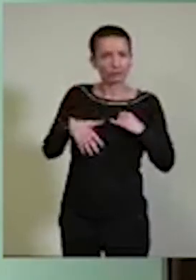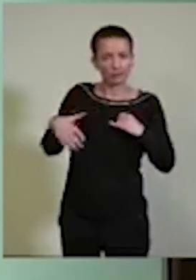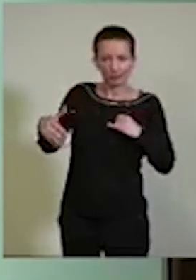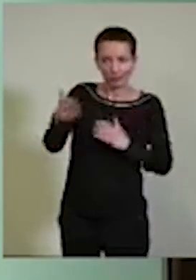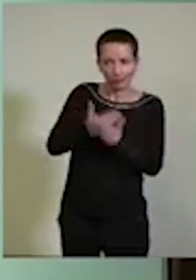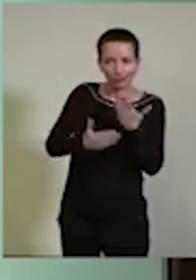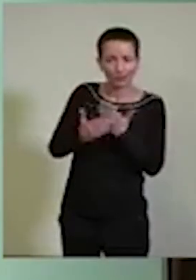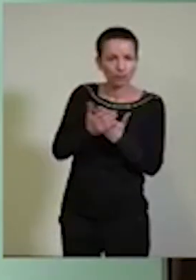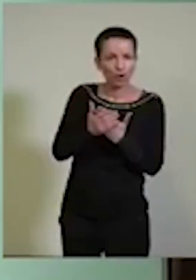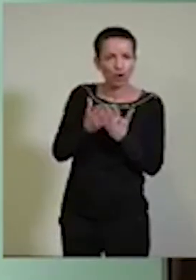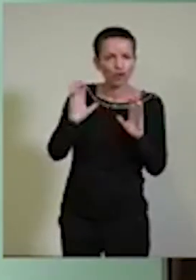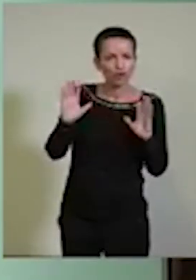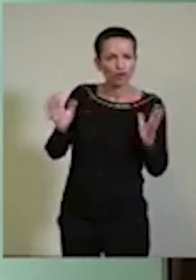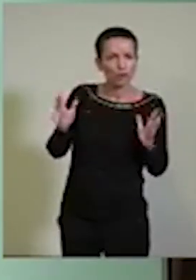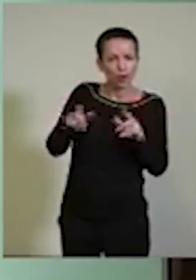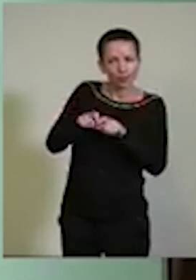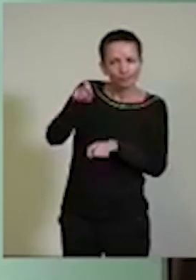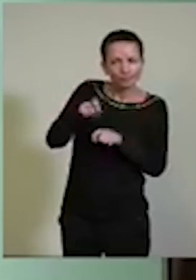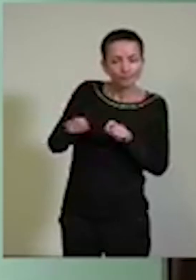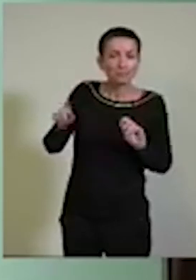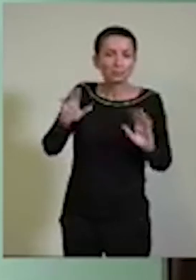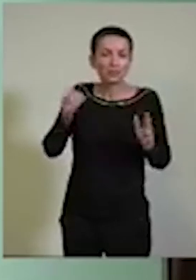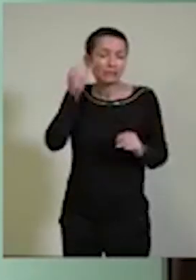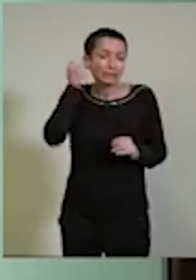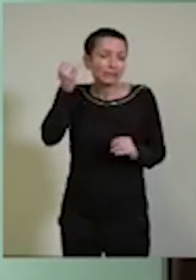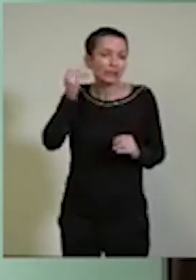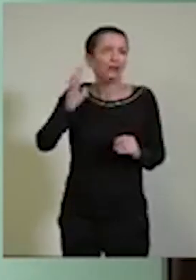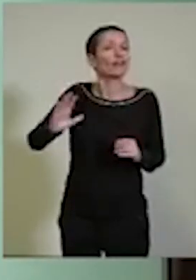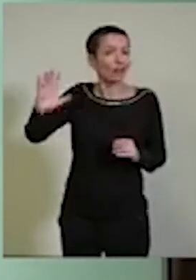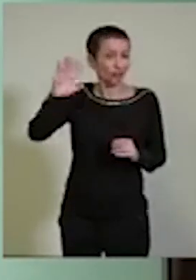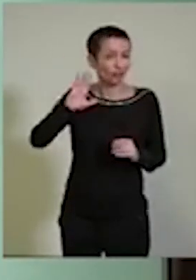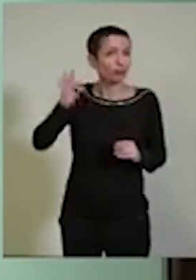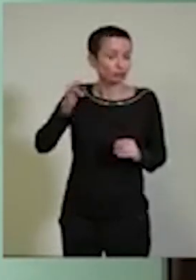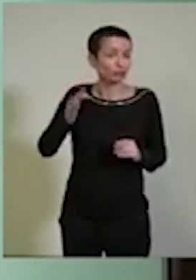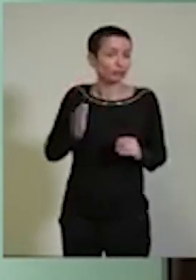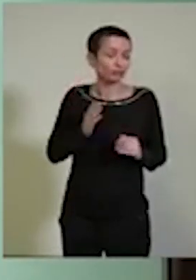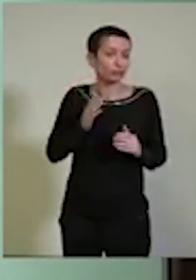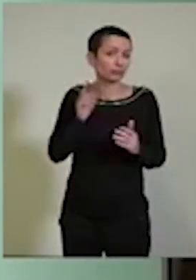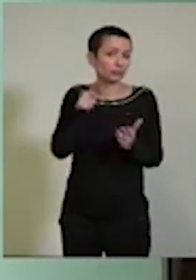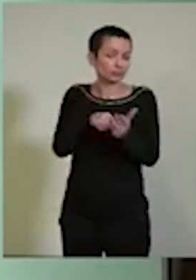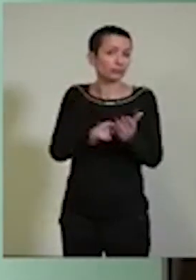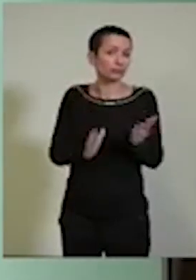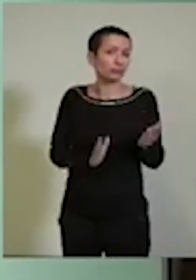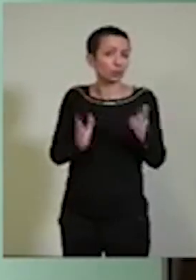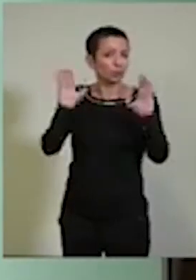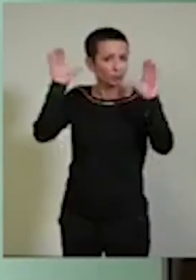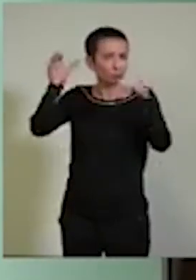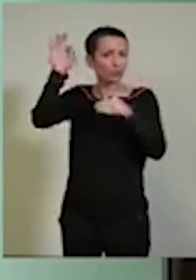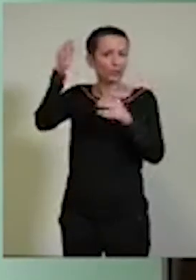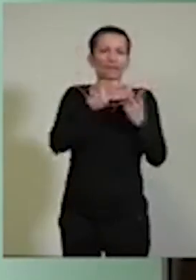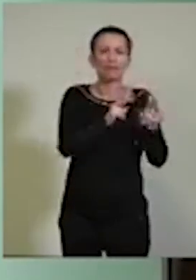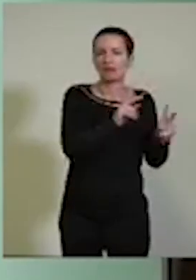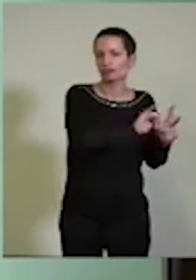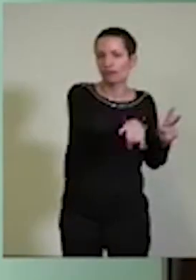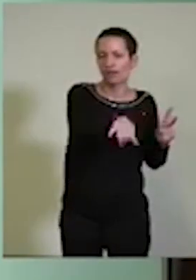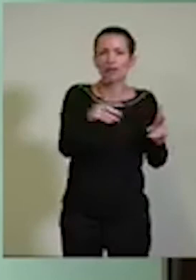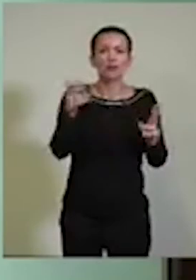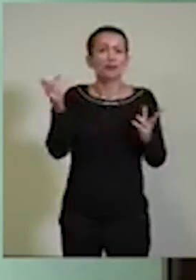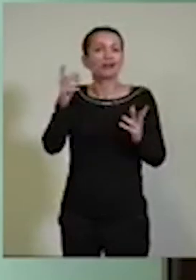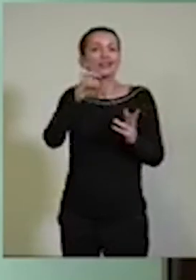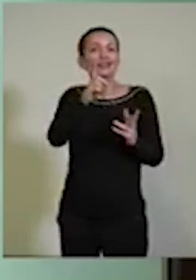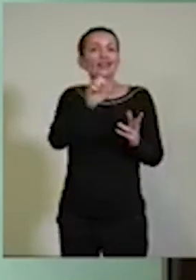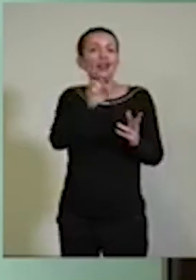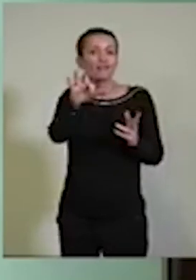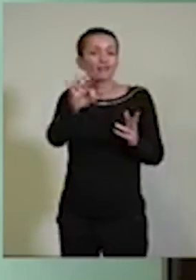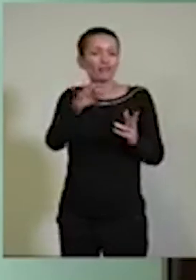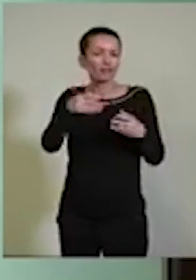maternité. Et une piste qui pourrait s'ouvrir, c'est quelque chose qui se faisait avant à Bordeaux Métropole, jamais à la ville de Bordeaux, c'est que les DAF, donc les